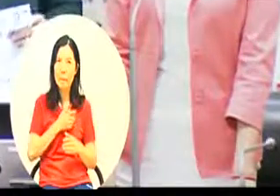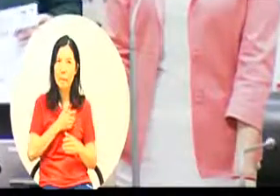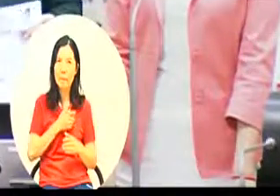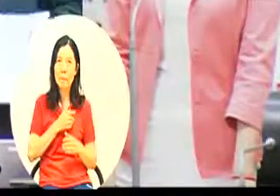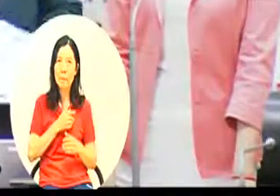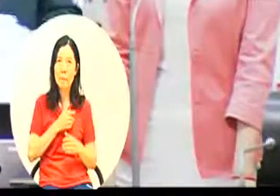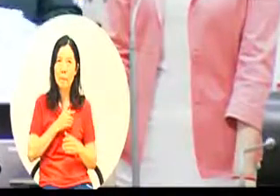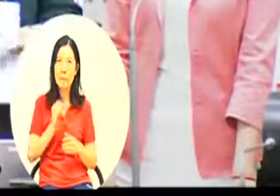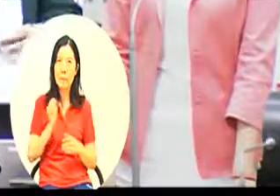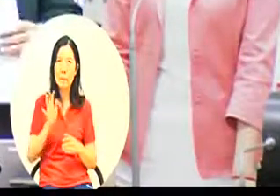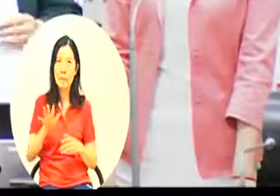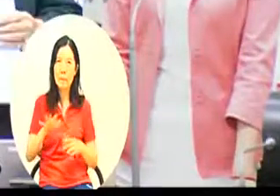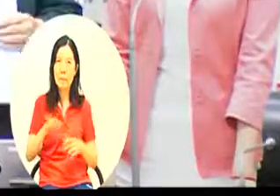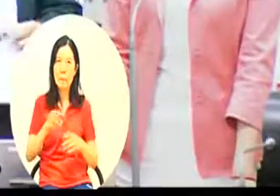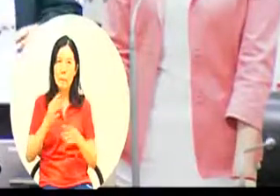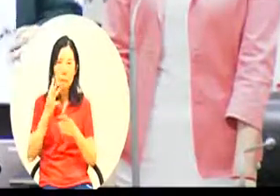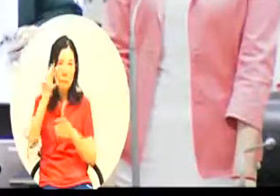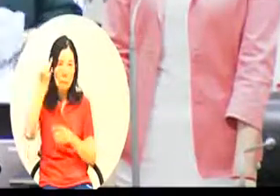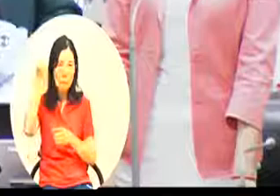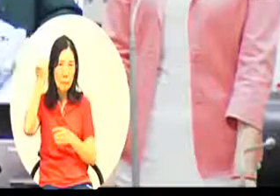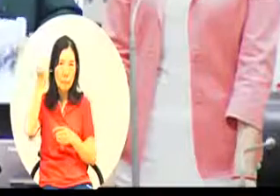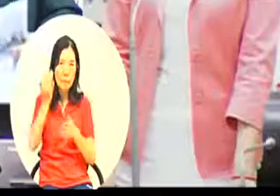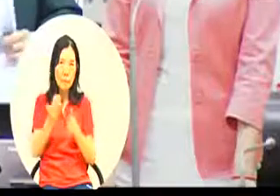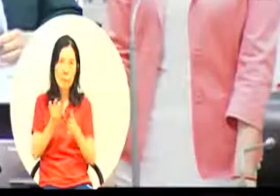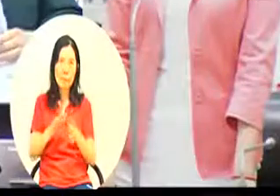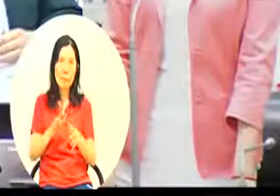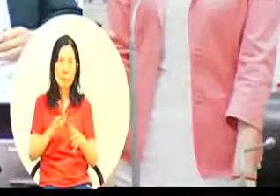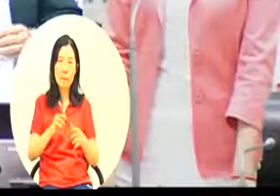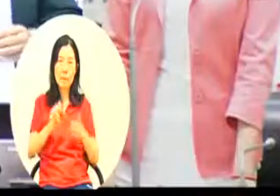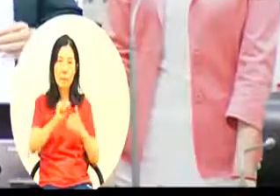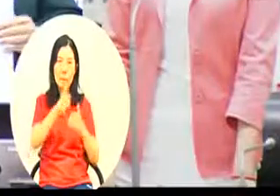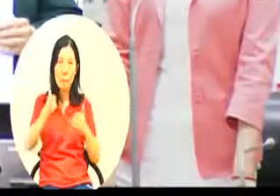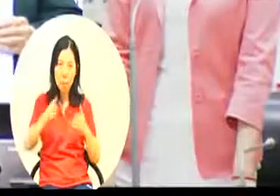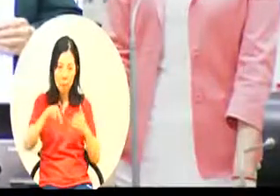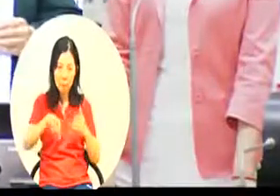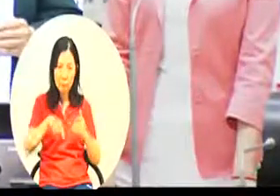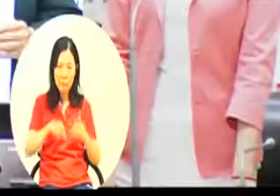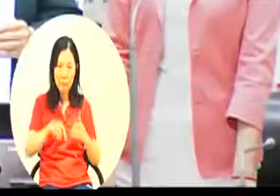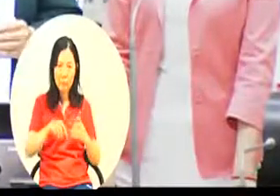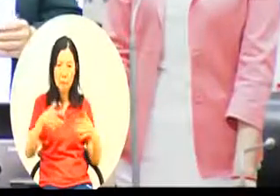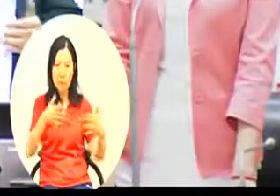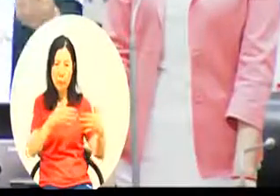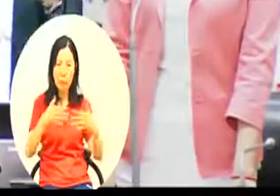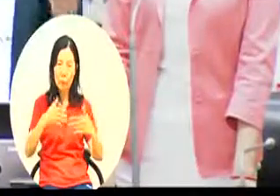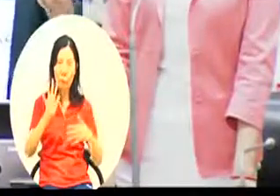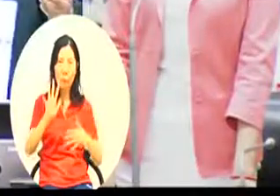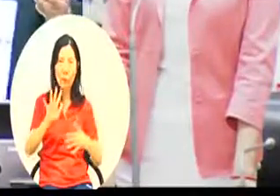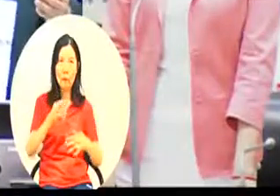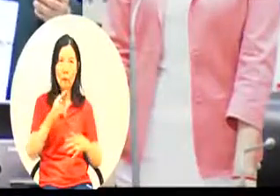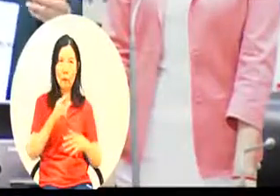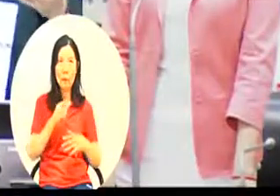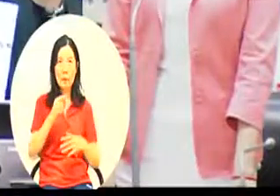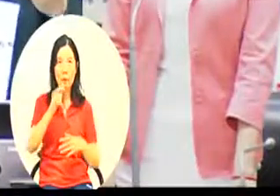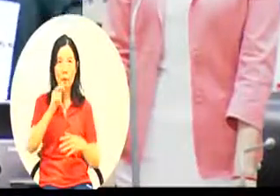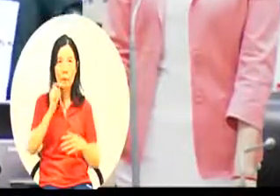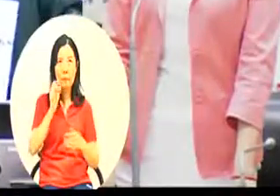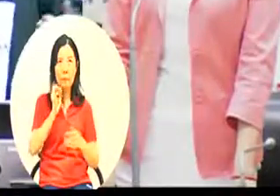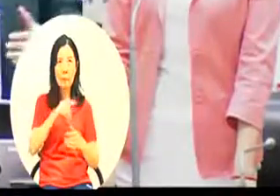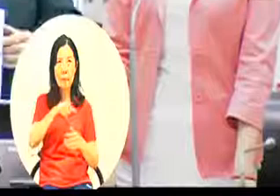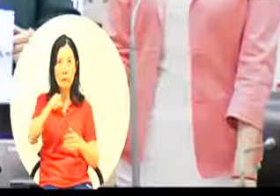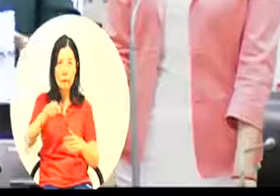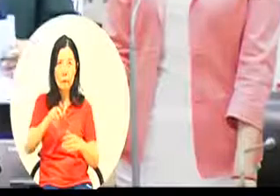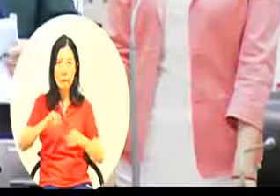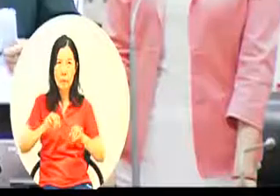前，我们议员也有在整个议事厅上来做一个咨询，那我都要求他们立